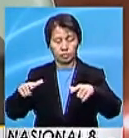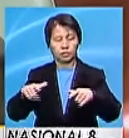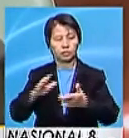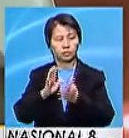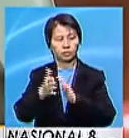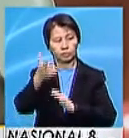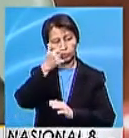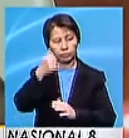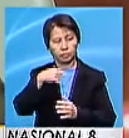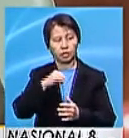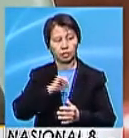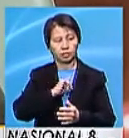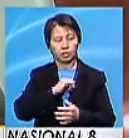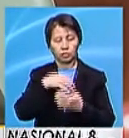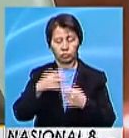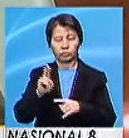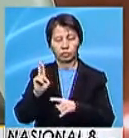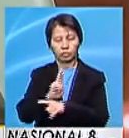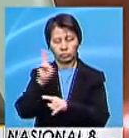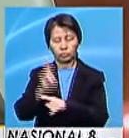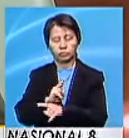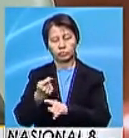sebabnya saya used to train